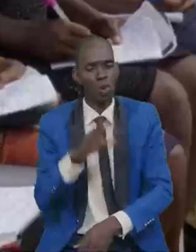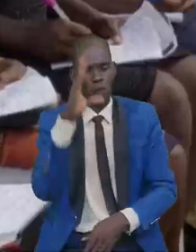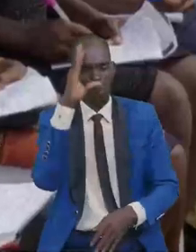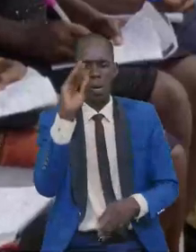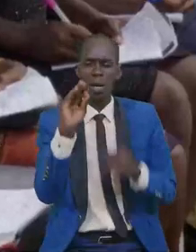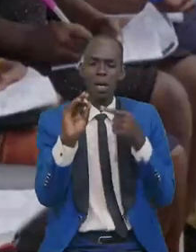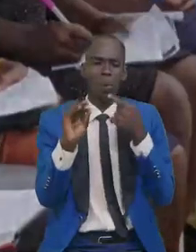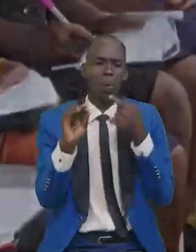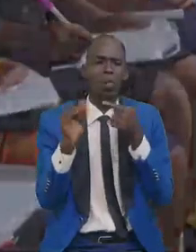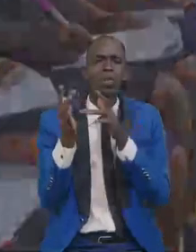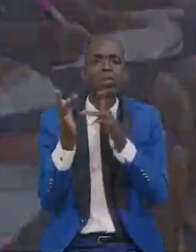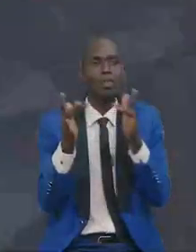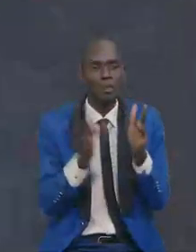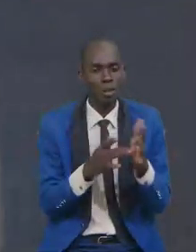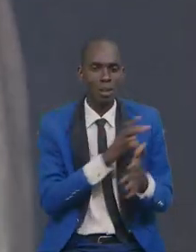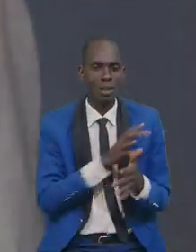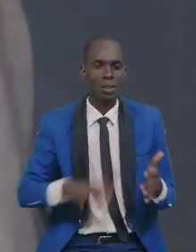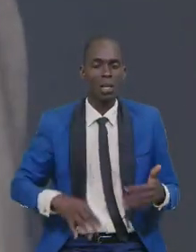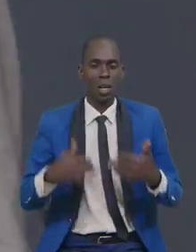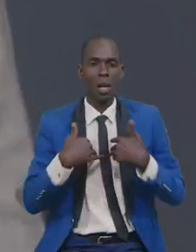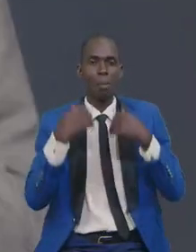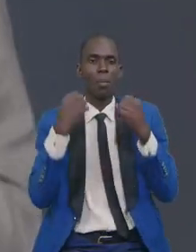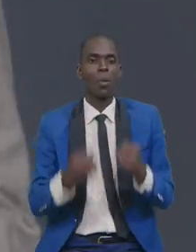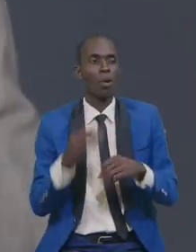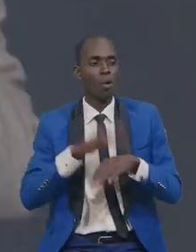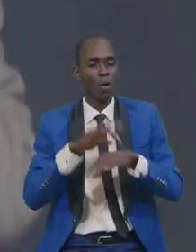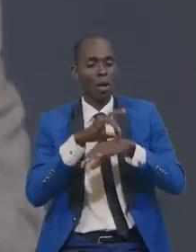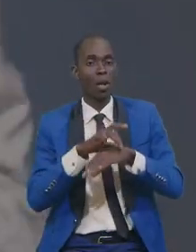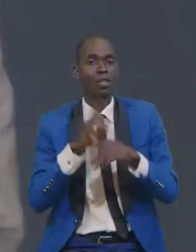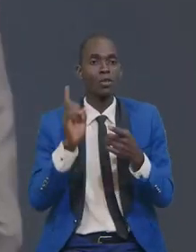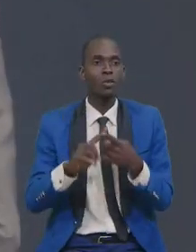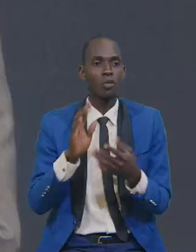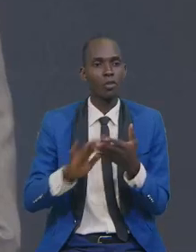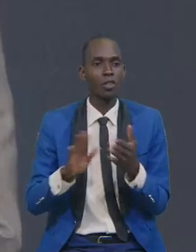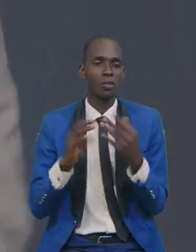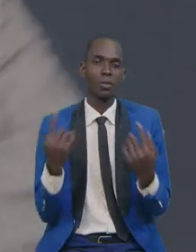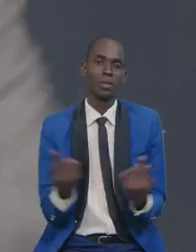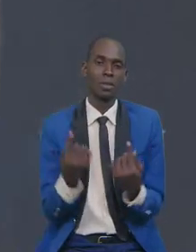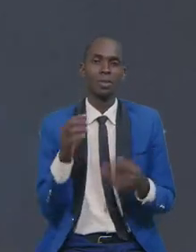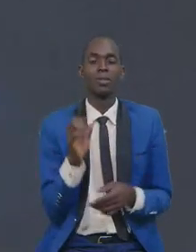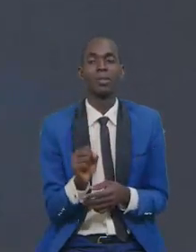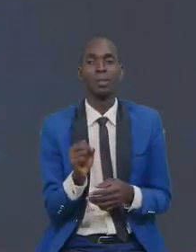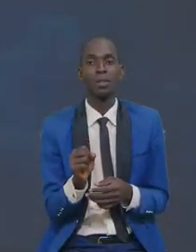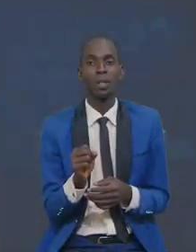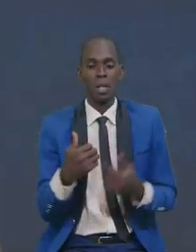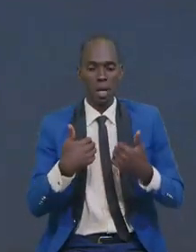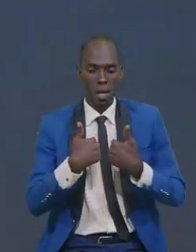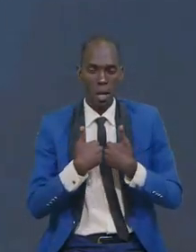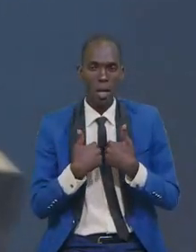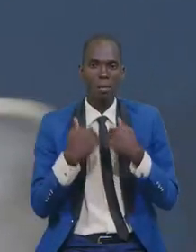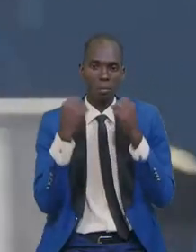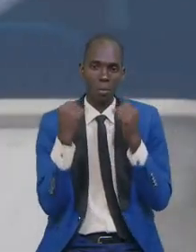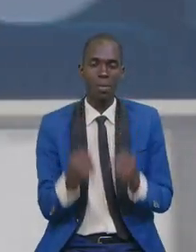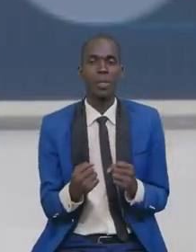Or, afin que vous sachiez que le Fils de l'homme, c'est Jésus-Christ, a sur la terre le pouvoir, la puissance de pardonner les péchés.